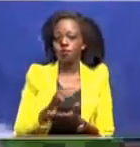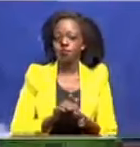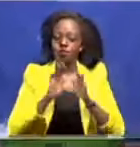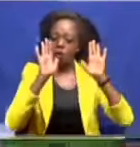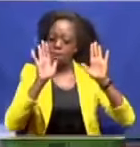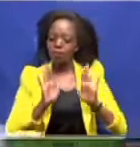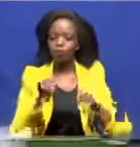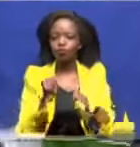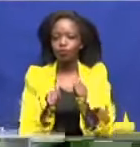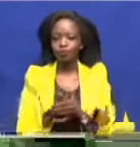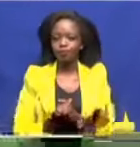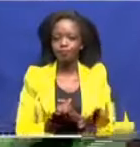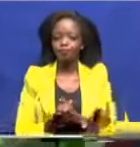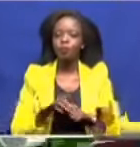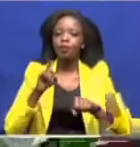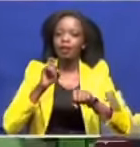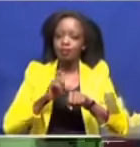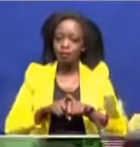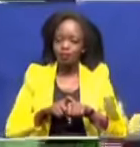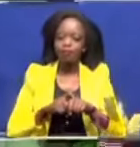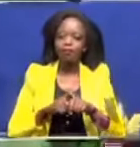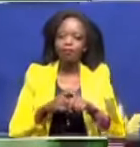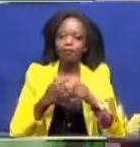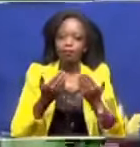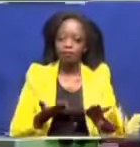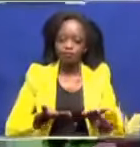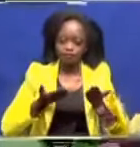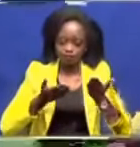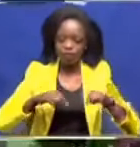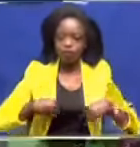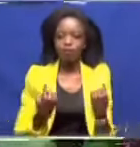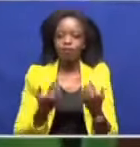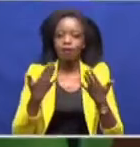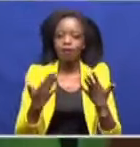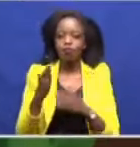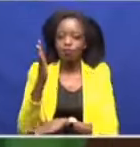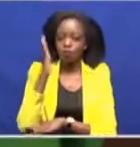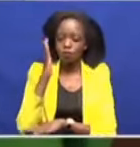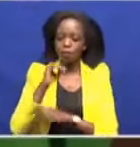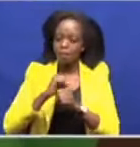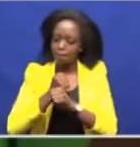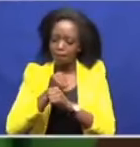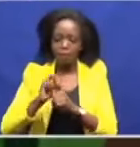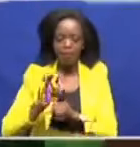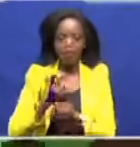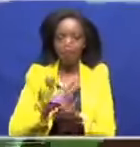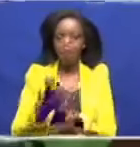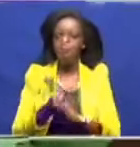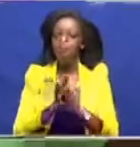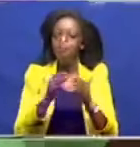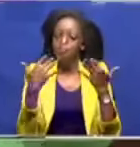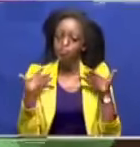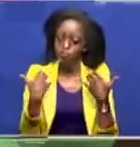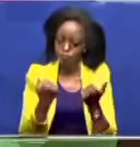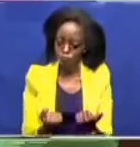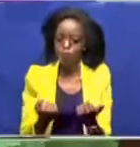ni ya kwamba tunapojikabidhi mikononi mwake Mwenyezi Mungu, anatujenga tuwe mwamba imara.